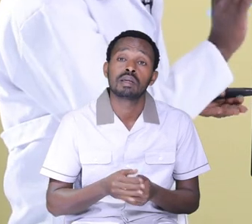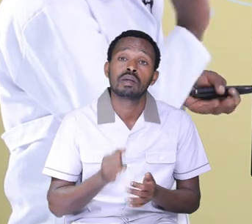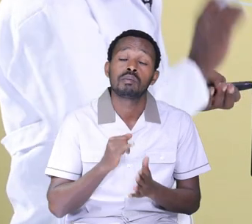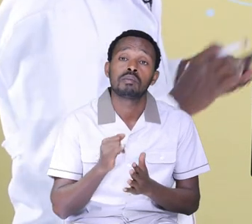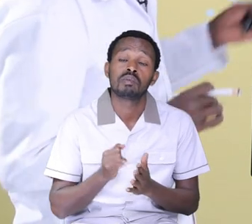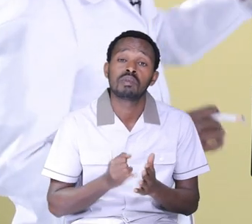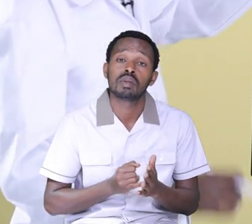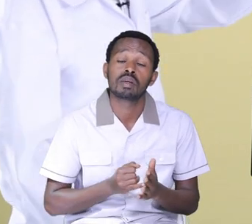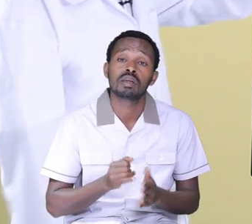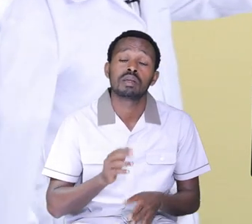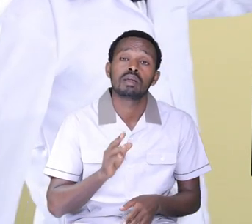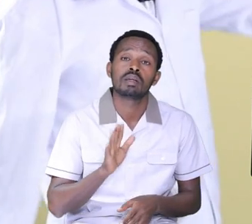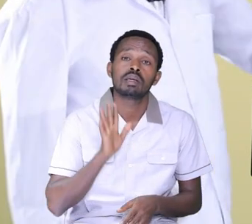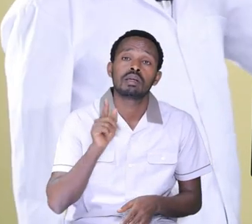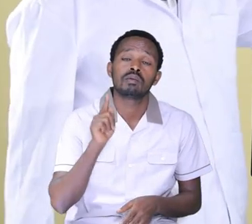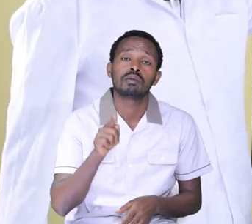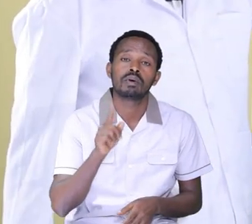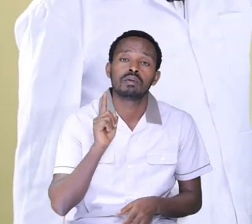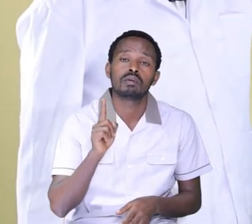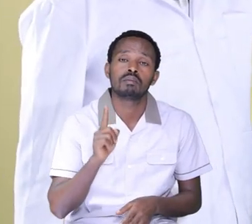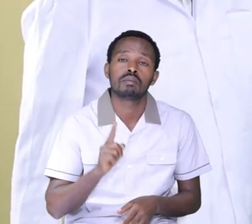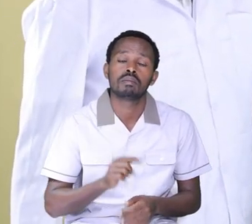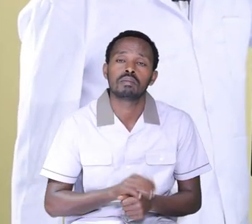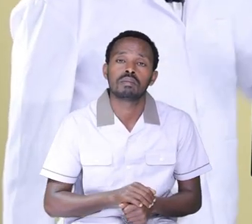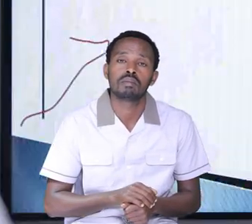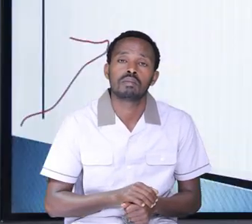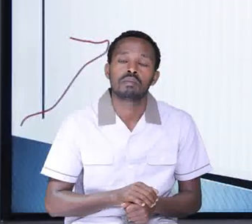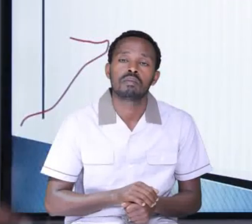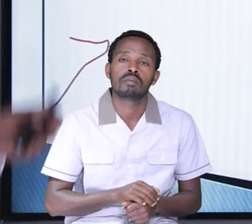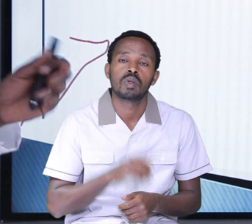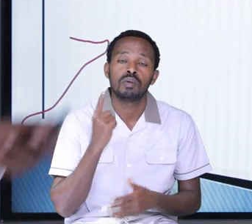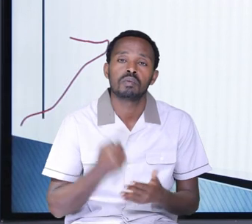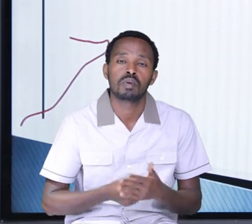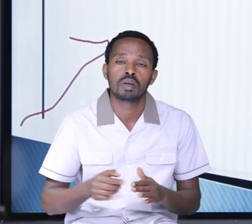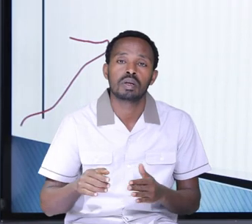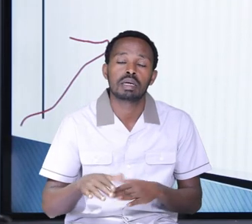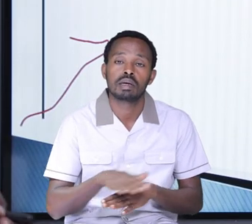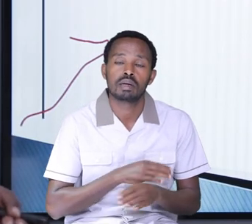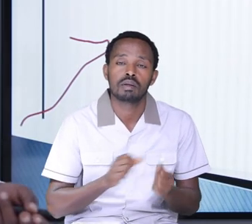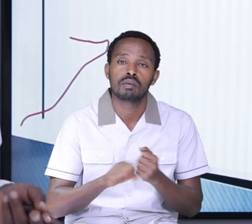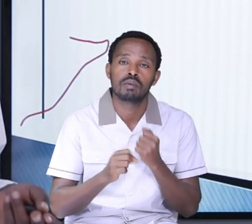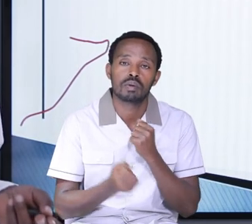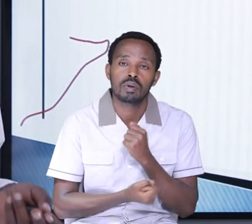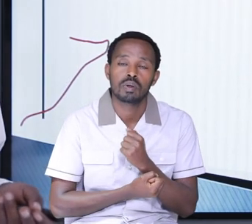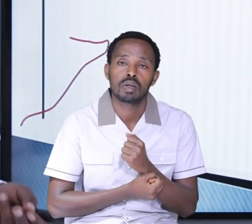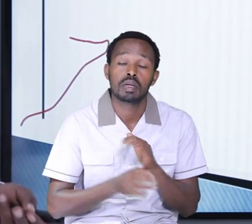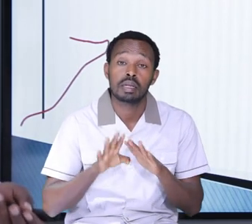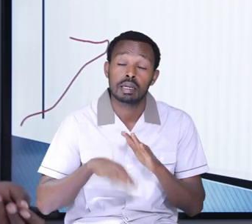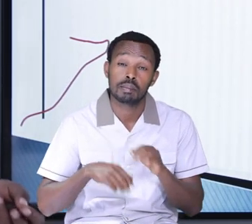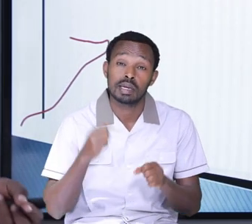tuqa tokorat agarsi famen socho ejra odefanno kana irratti hundaun kannen armangadi